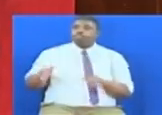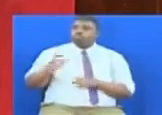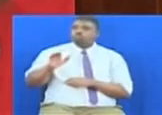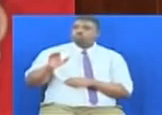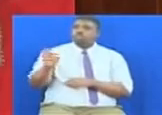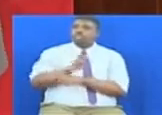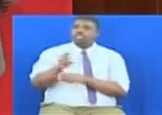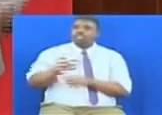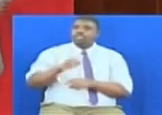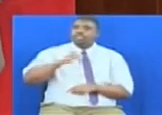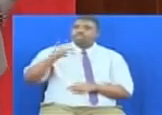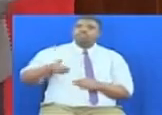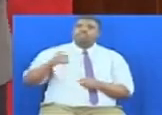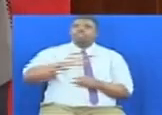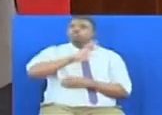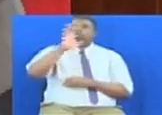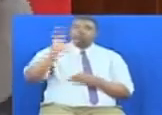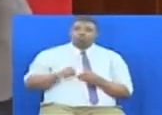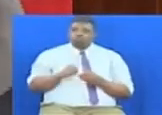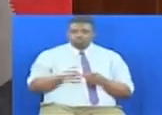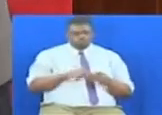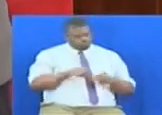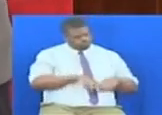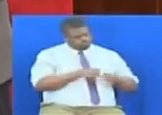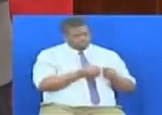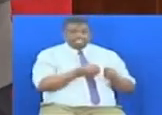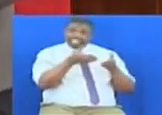Yaani leo usubirie eti ndio ukunje kimguu leo.